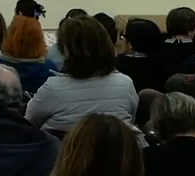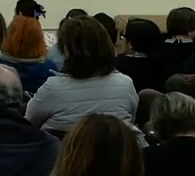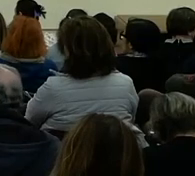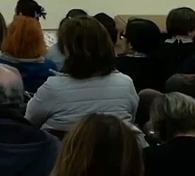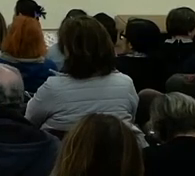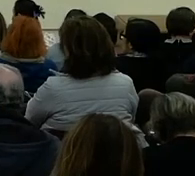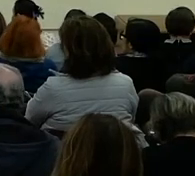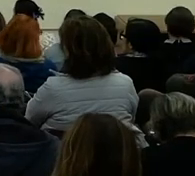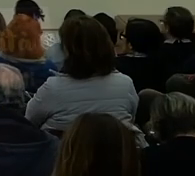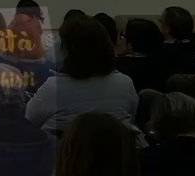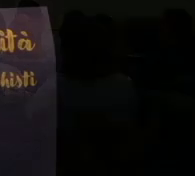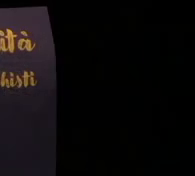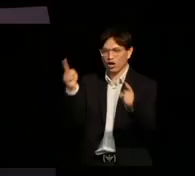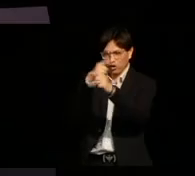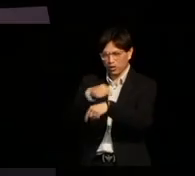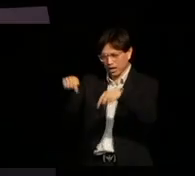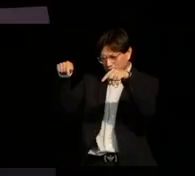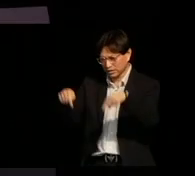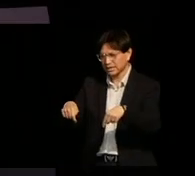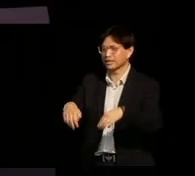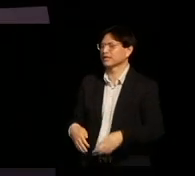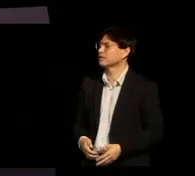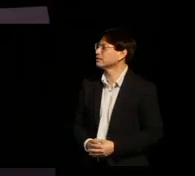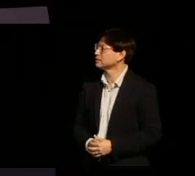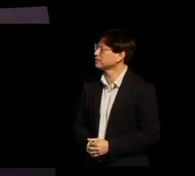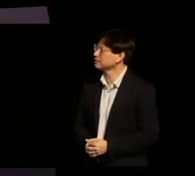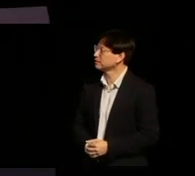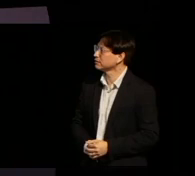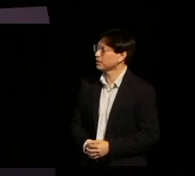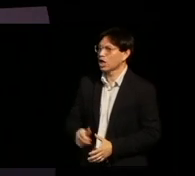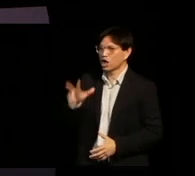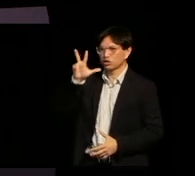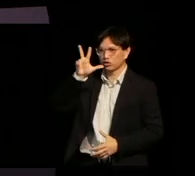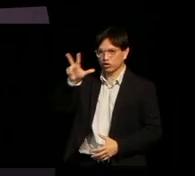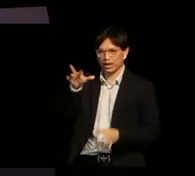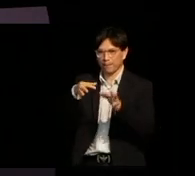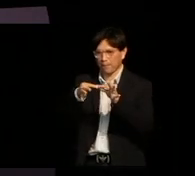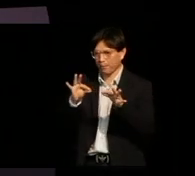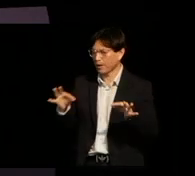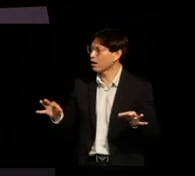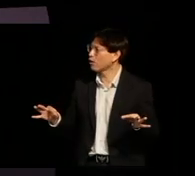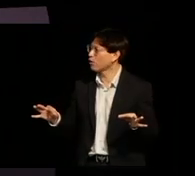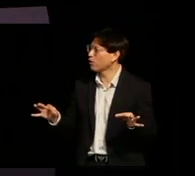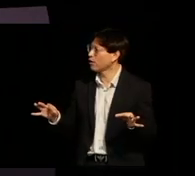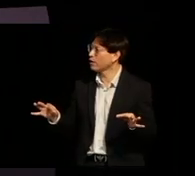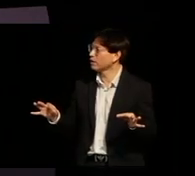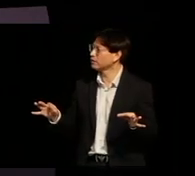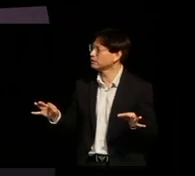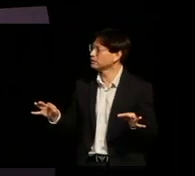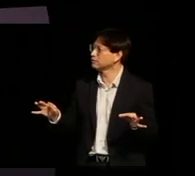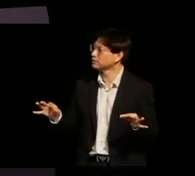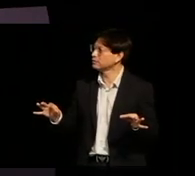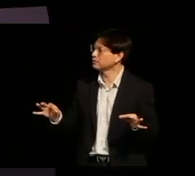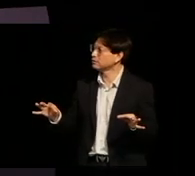altro e di essere presenti oggi e vi lascio tre parole un po' pensavo tra i vari viaggi e ho detto